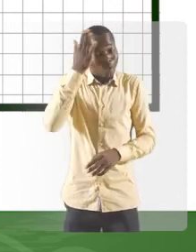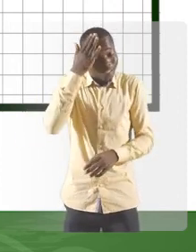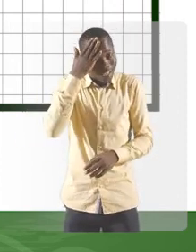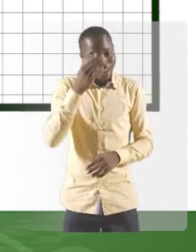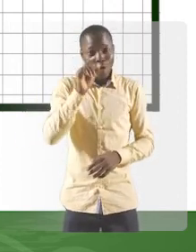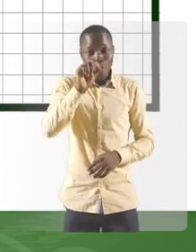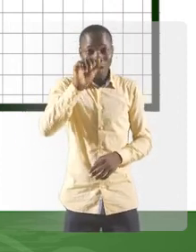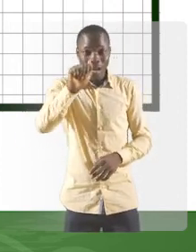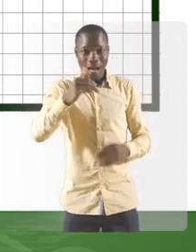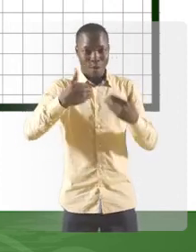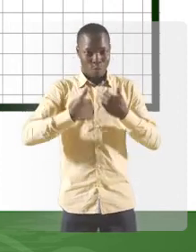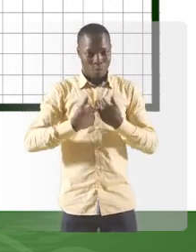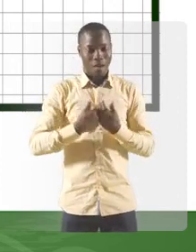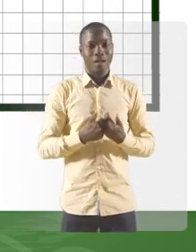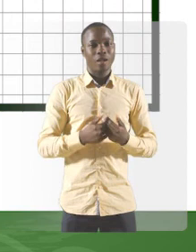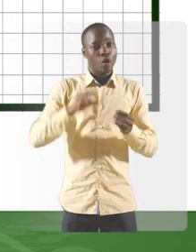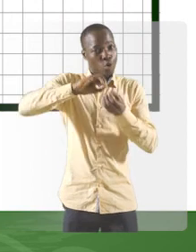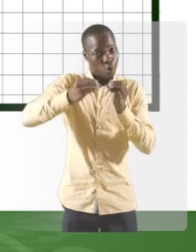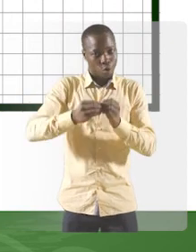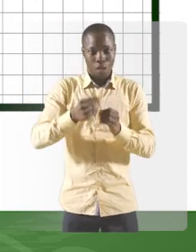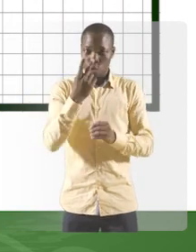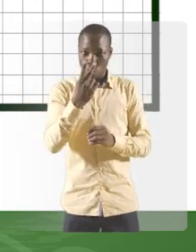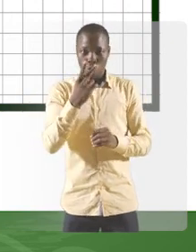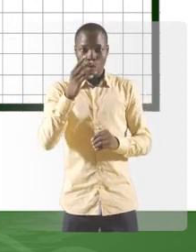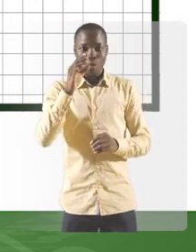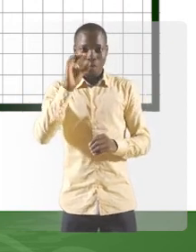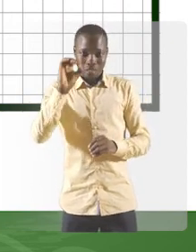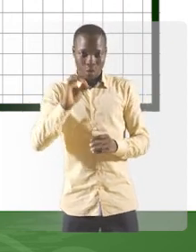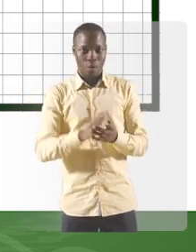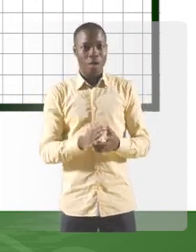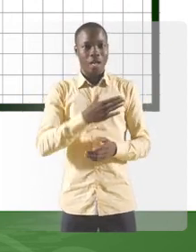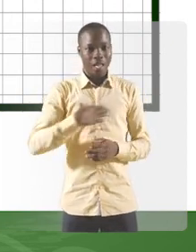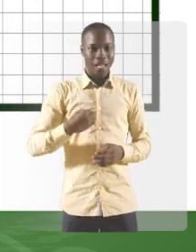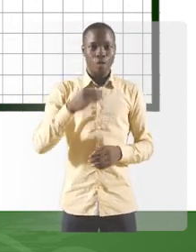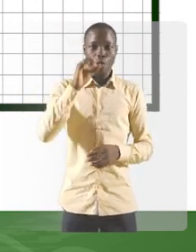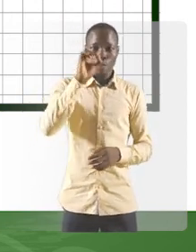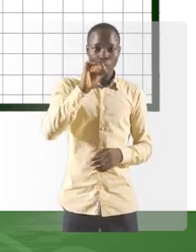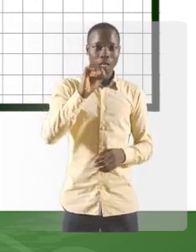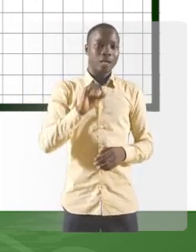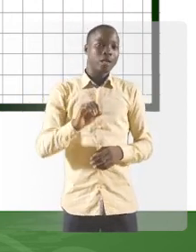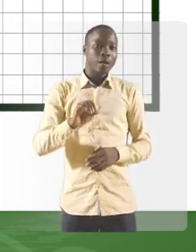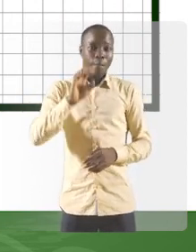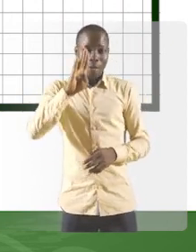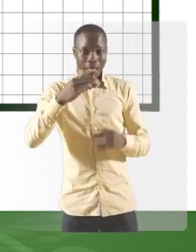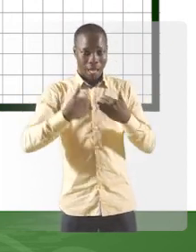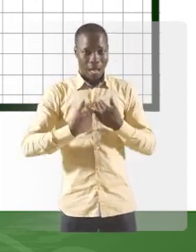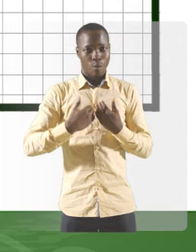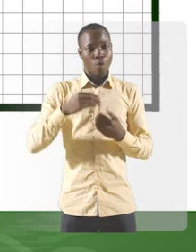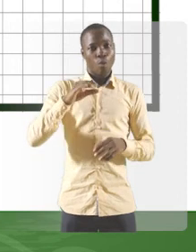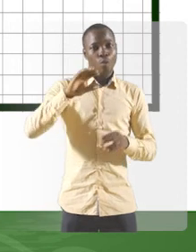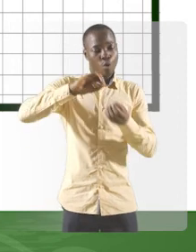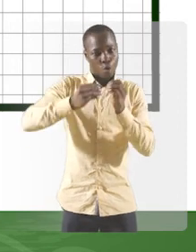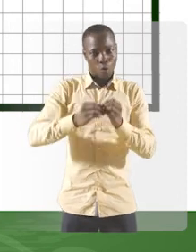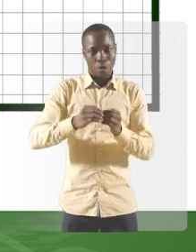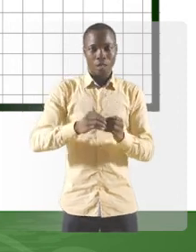A a pour coordonnée 2, 0. Le point B a pour coordonnée 6, 2.